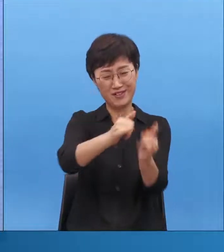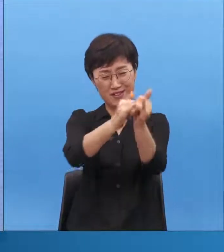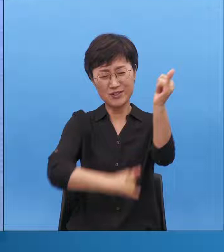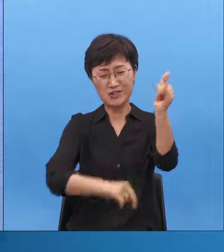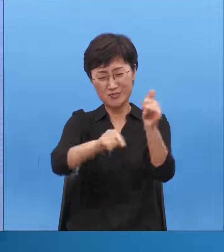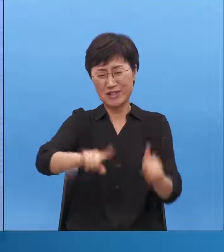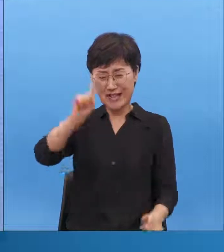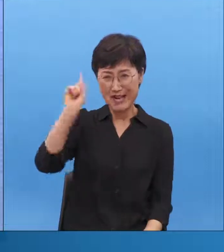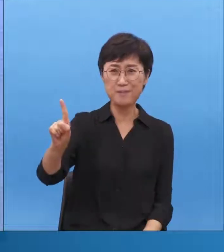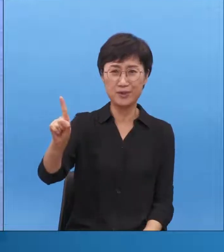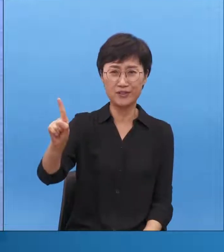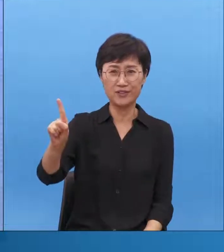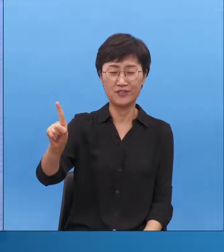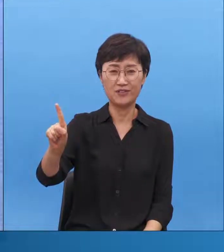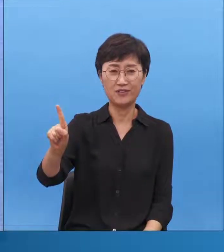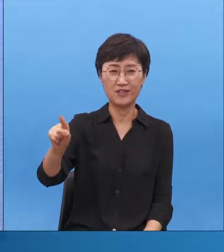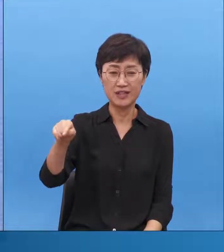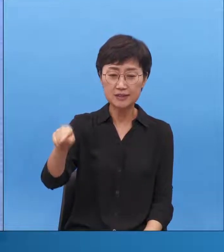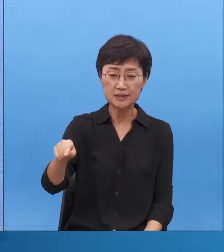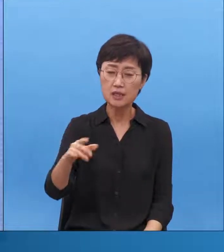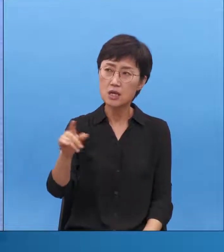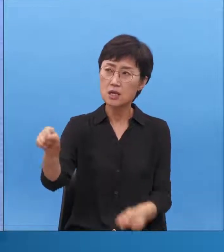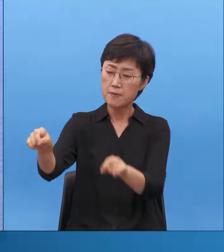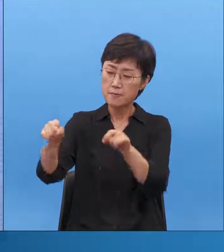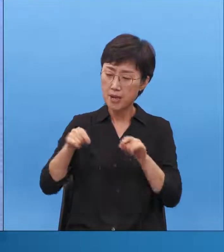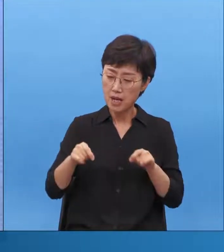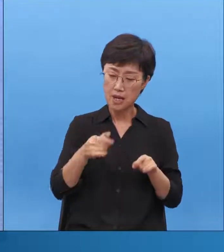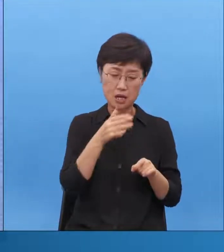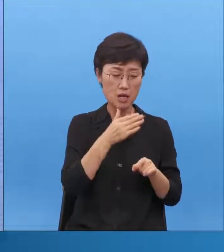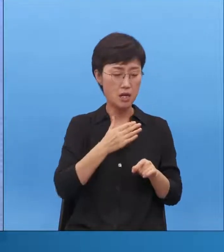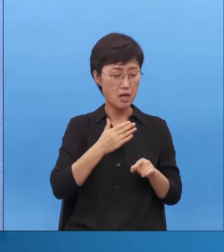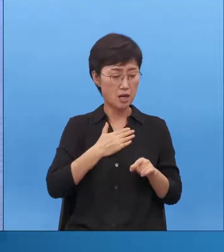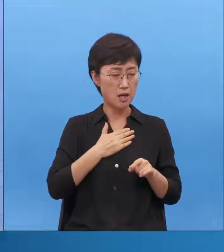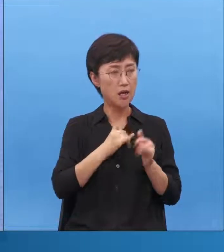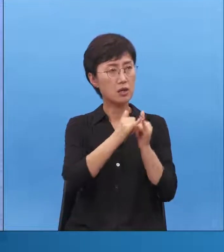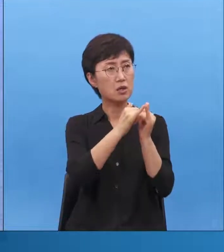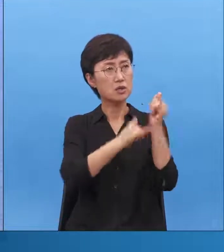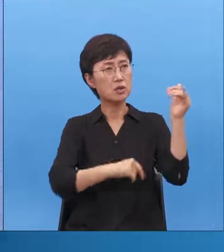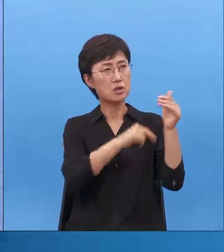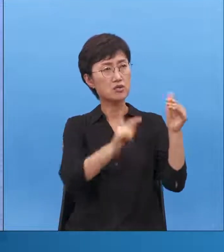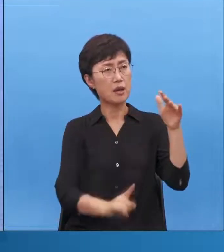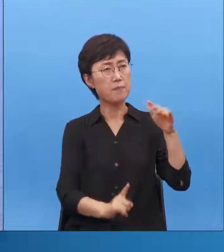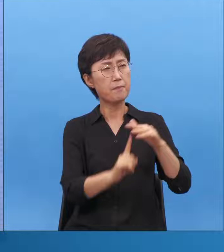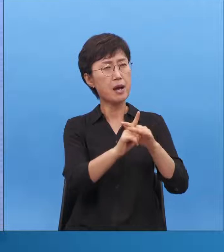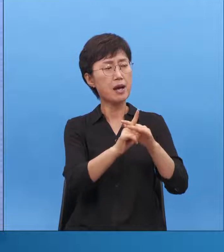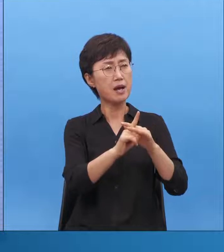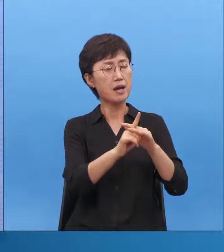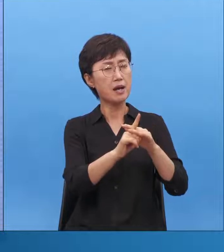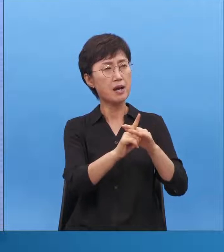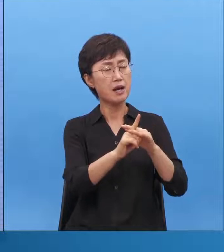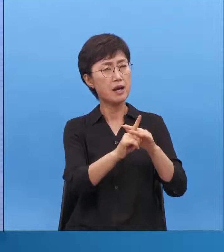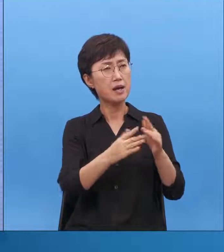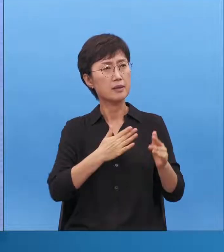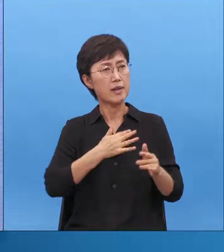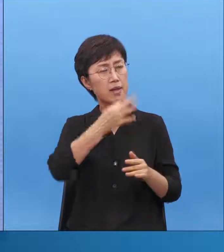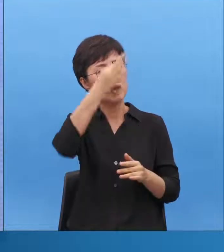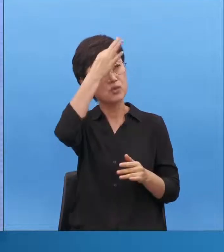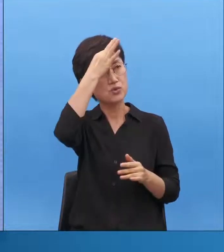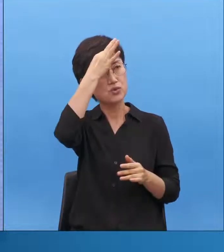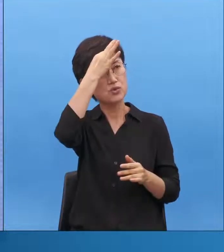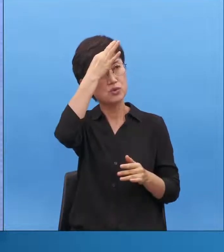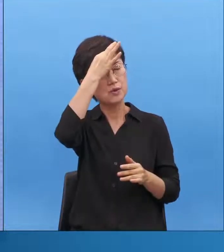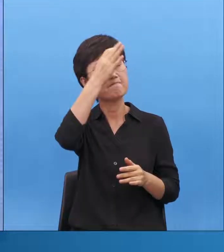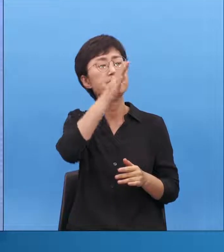번밖에 없는 성전을 지어라. And so raising up the one and only 역사상에 church 한 in history, 번밖에 없는 내 업을 만들어라. really make